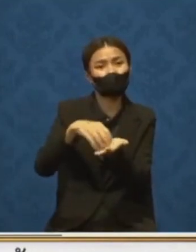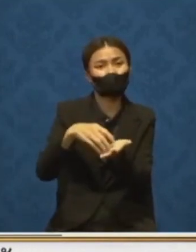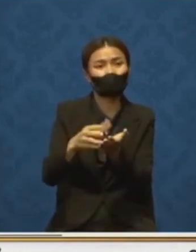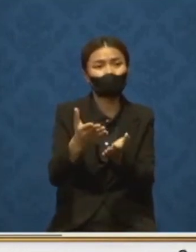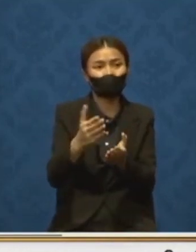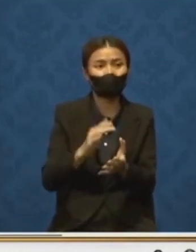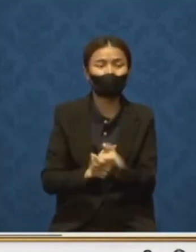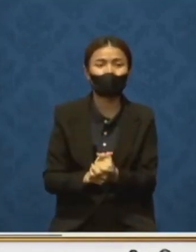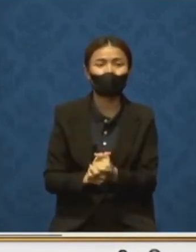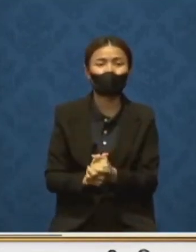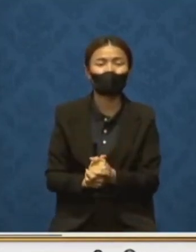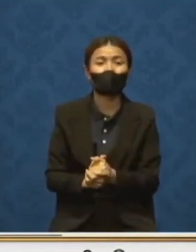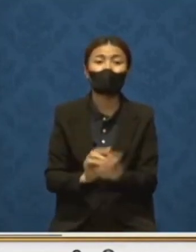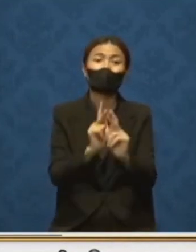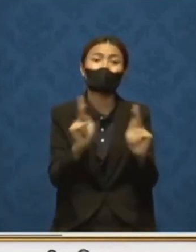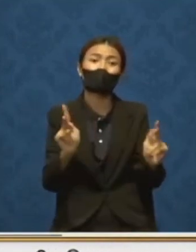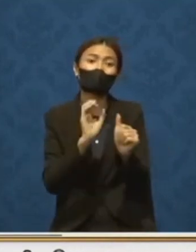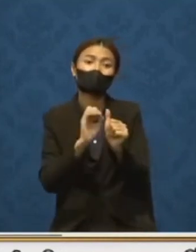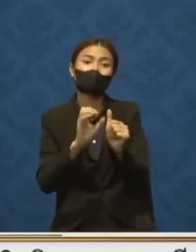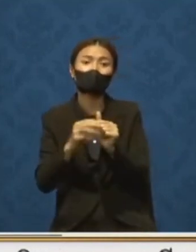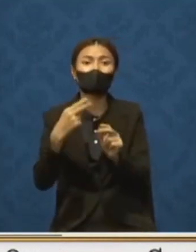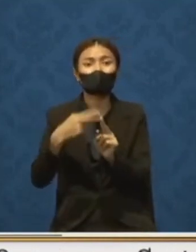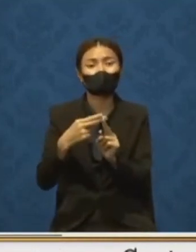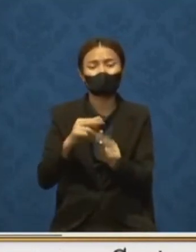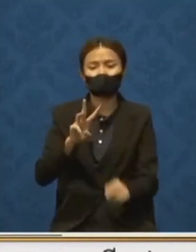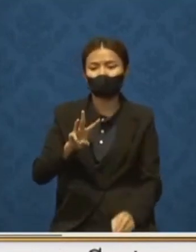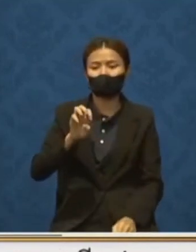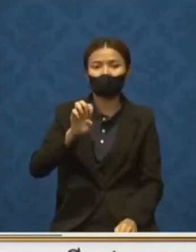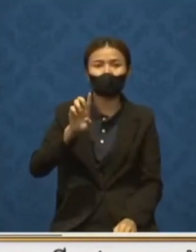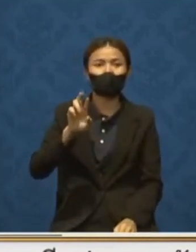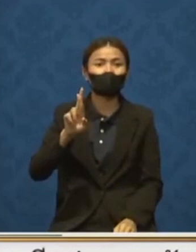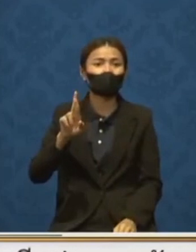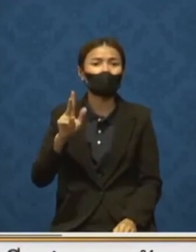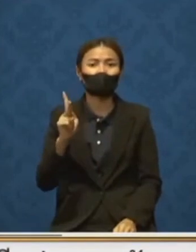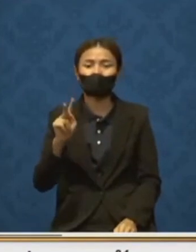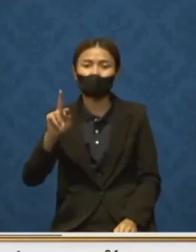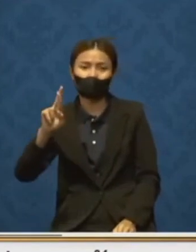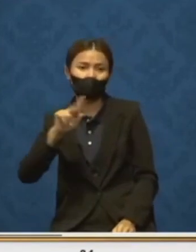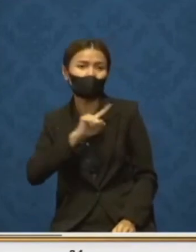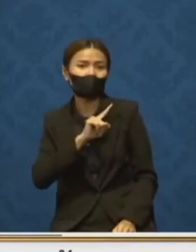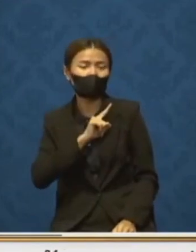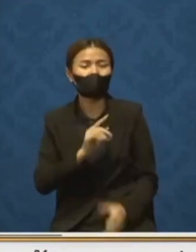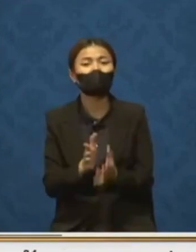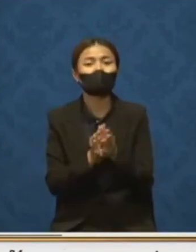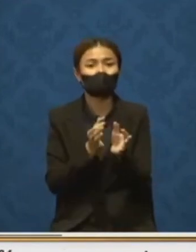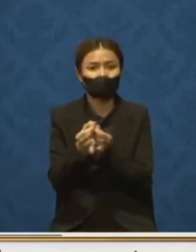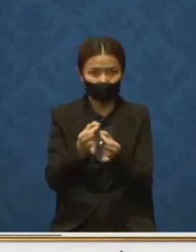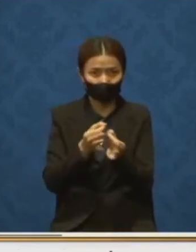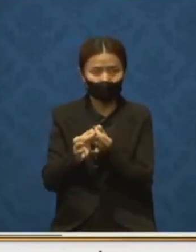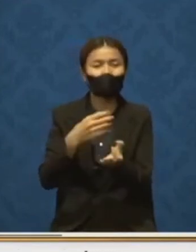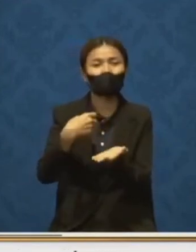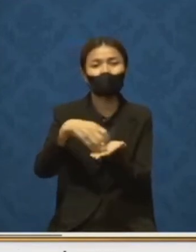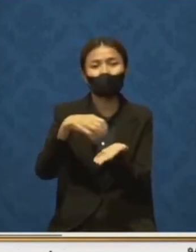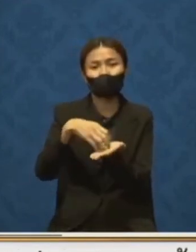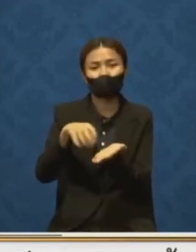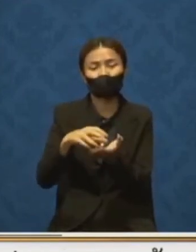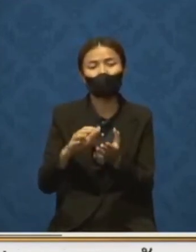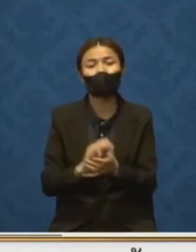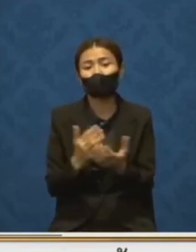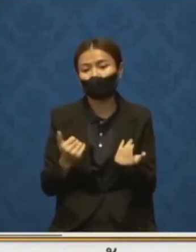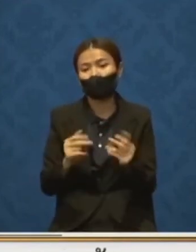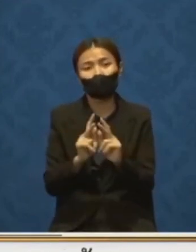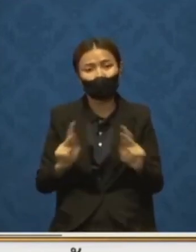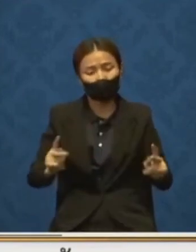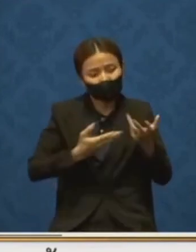ในฐานะที่ปรึกษาของคณะกรรมการได้เป็นผู้ชี้แจงรายละเอียดผลการพิจารณาของคณะกรรมการร่วมกัน